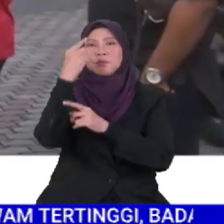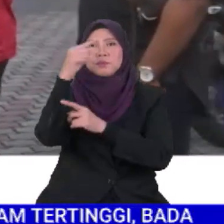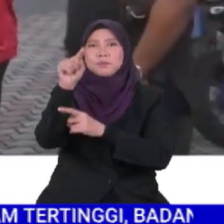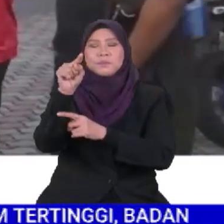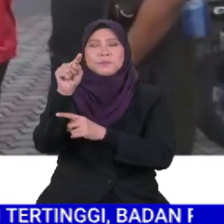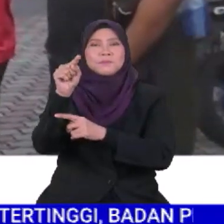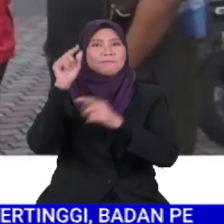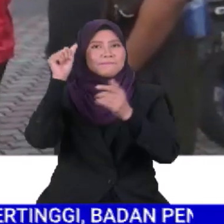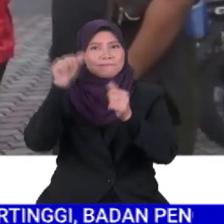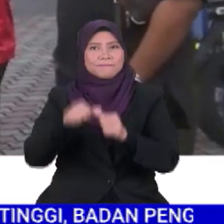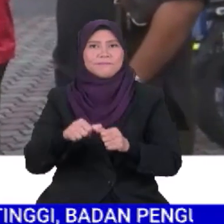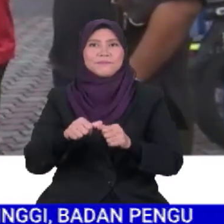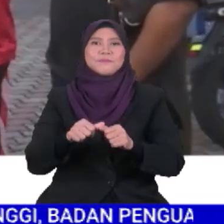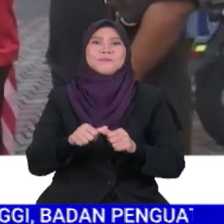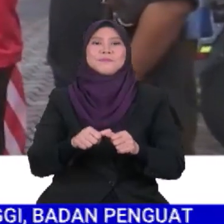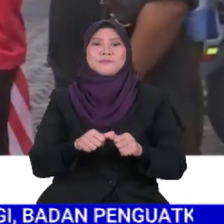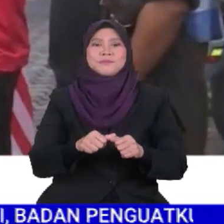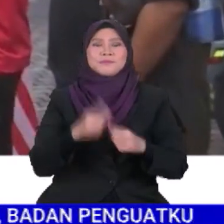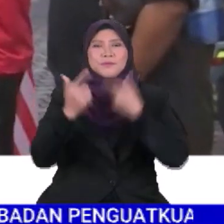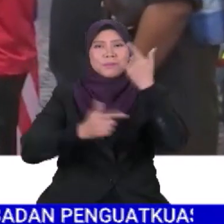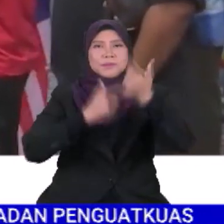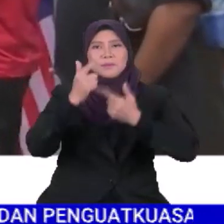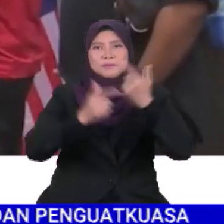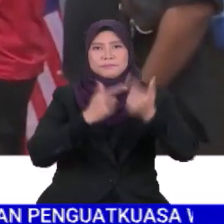penghayatan sepanjang kembar ini.